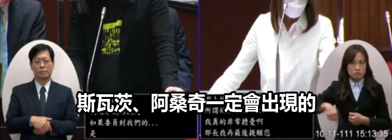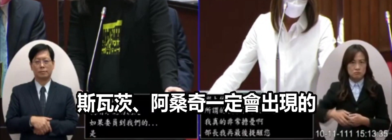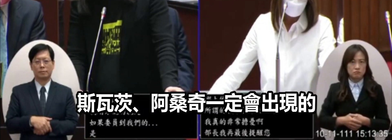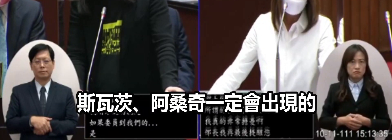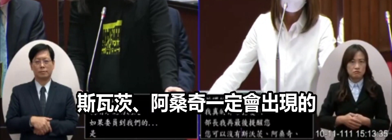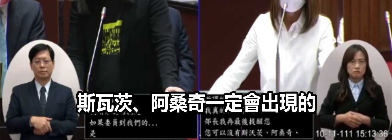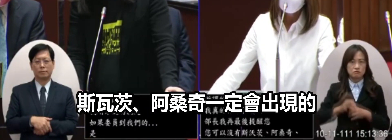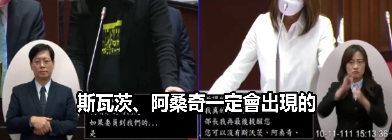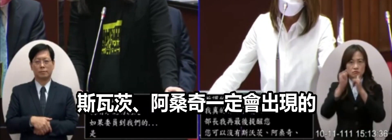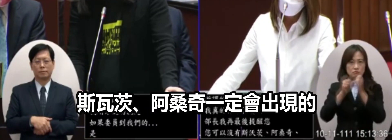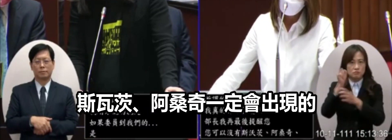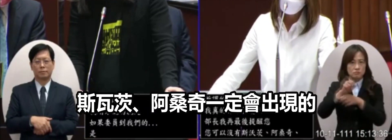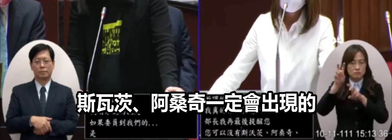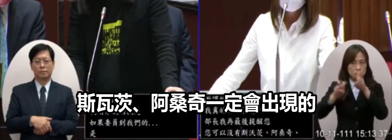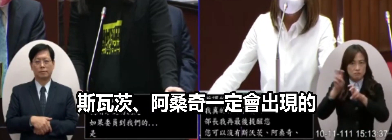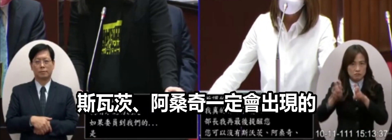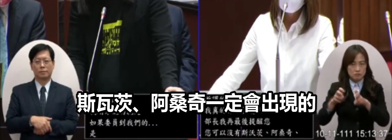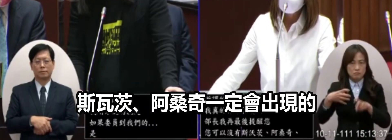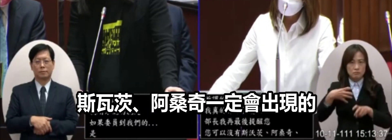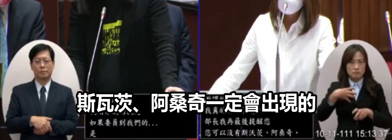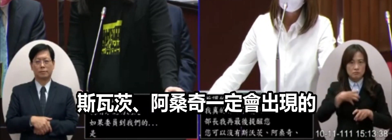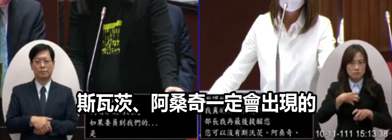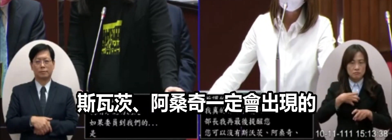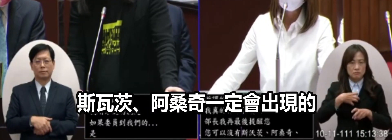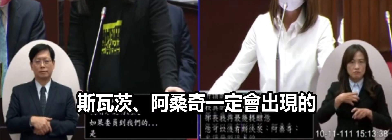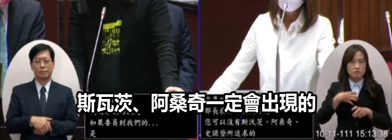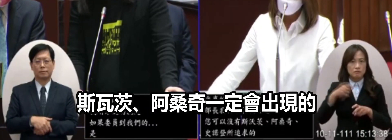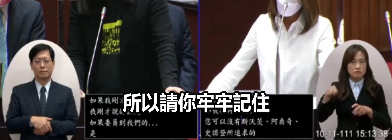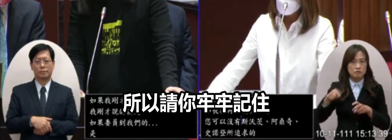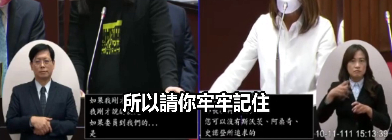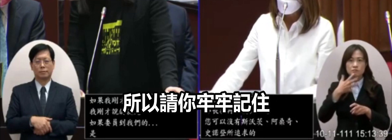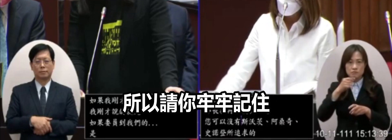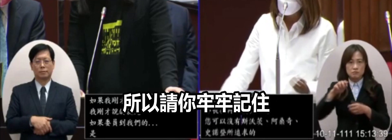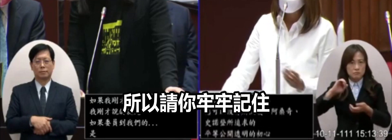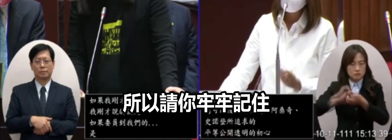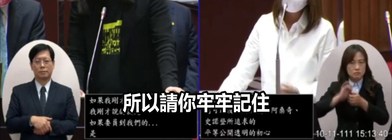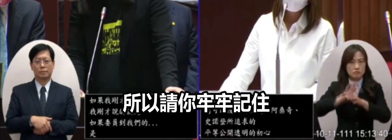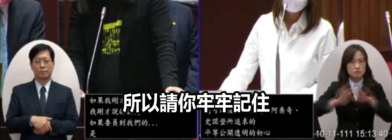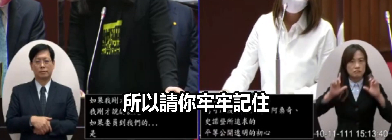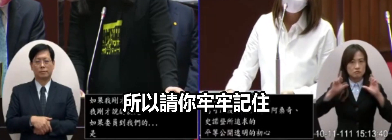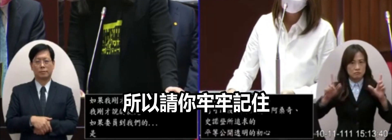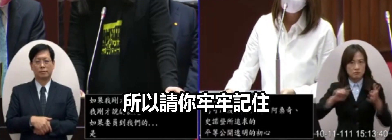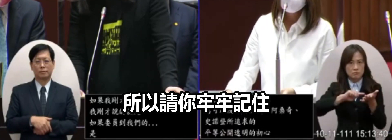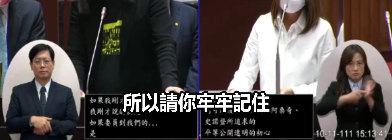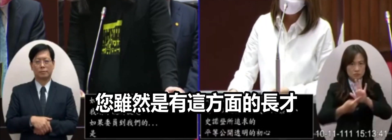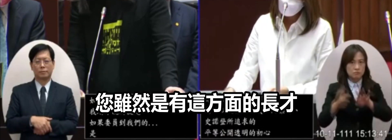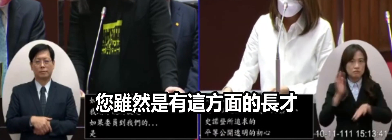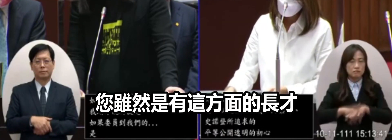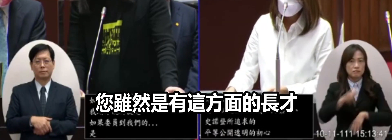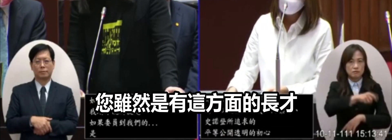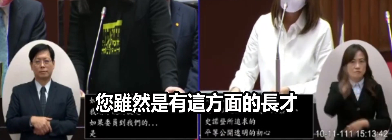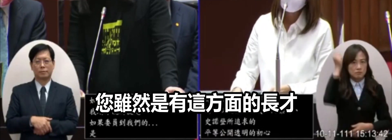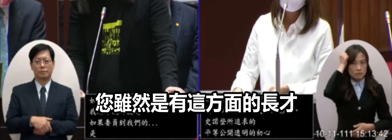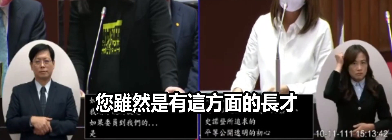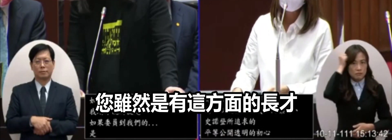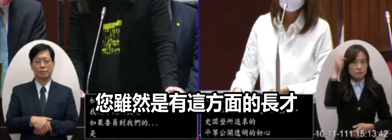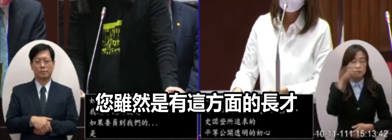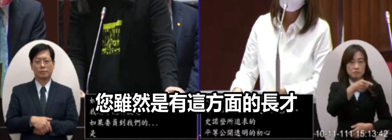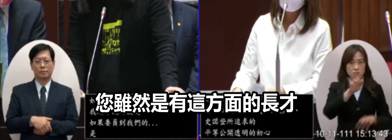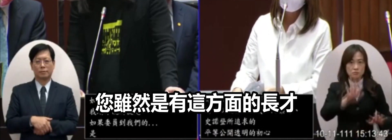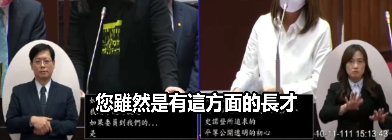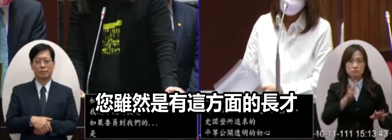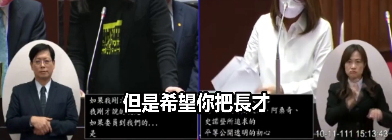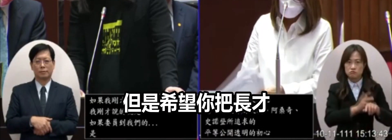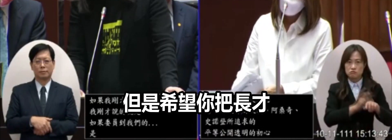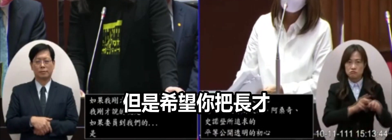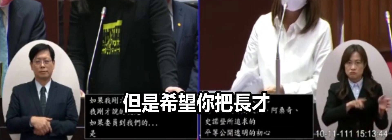斯瓦兹、阿桑奇一定会出现的。所以请你牢牢记住，您虽然是有这方面的